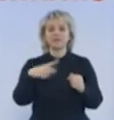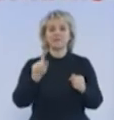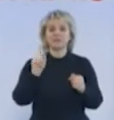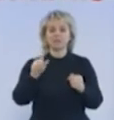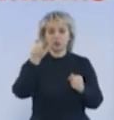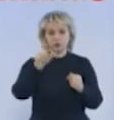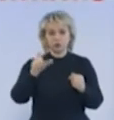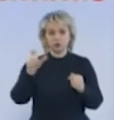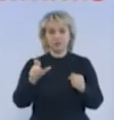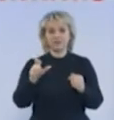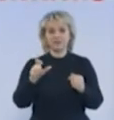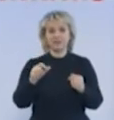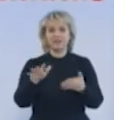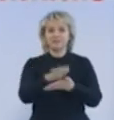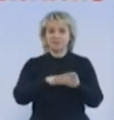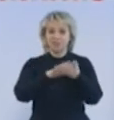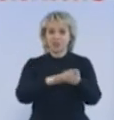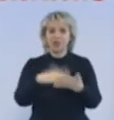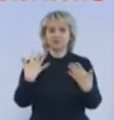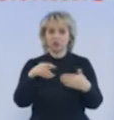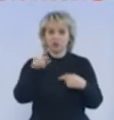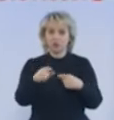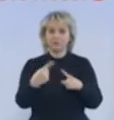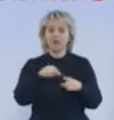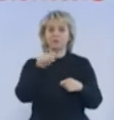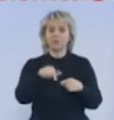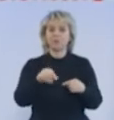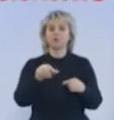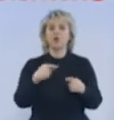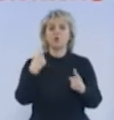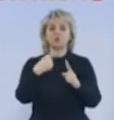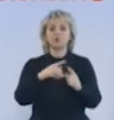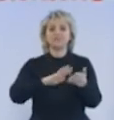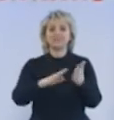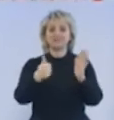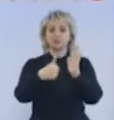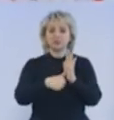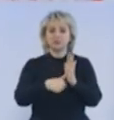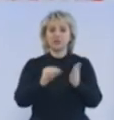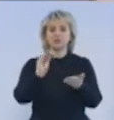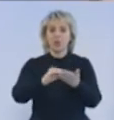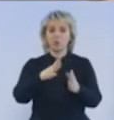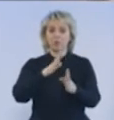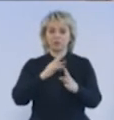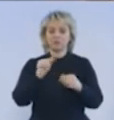21 человек заявки подали, не отработаны, плюс 96 на